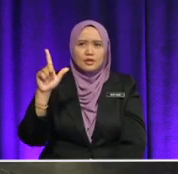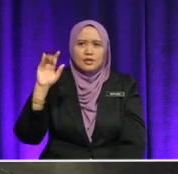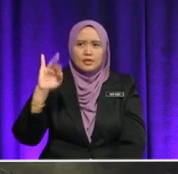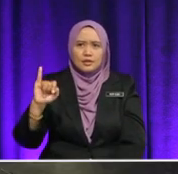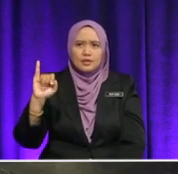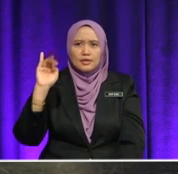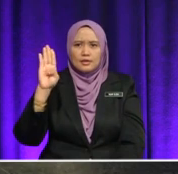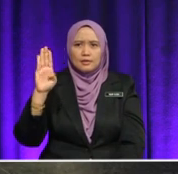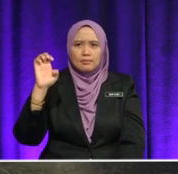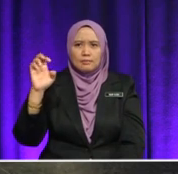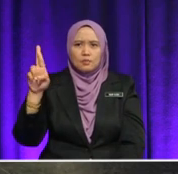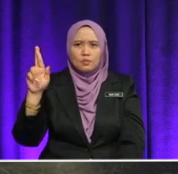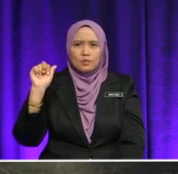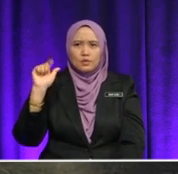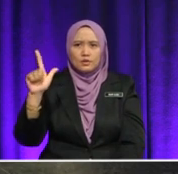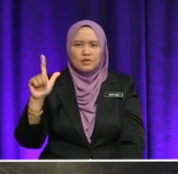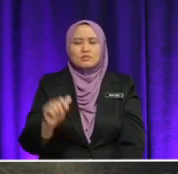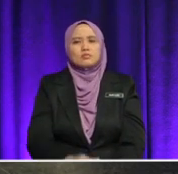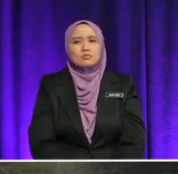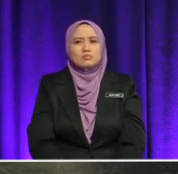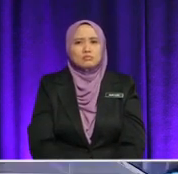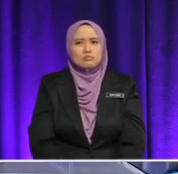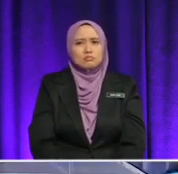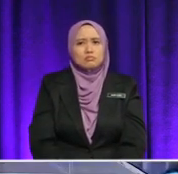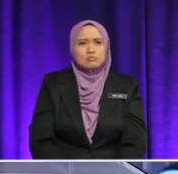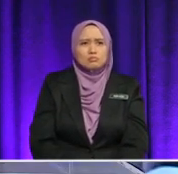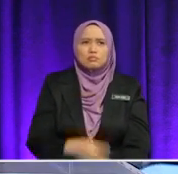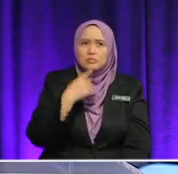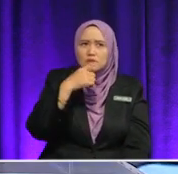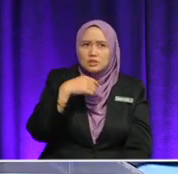dan juga saya Ceritanya siapa sebenarnya